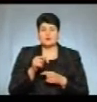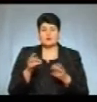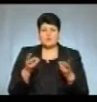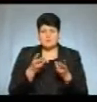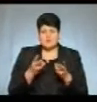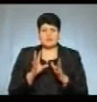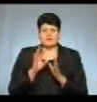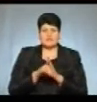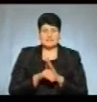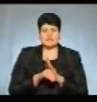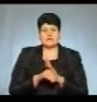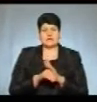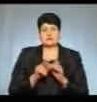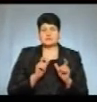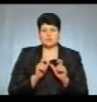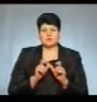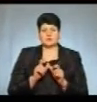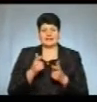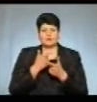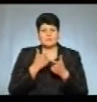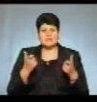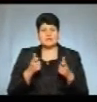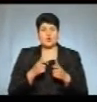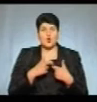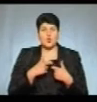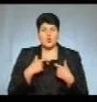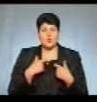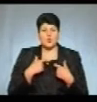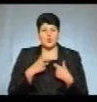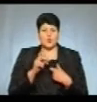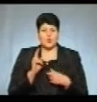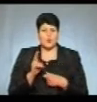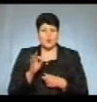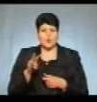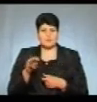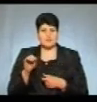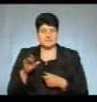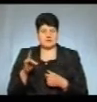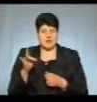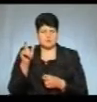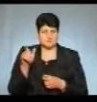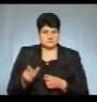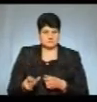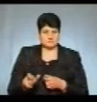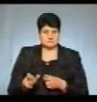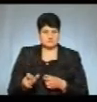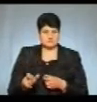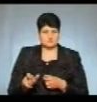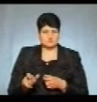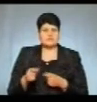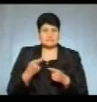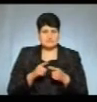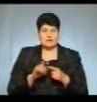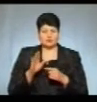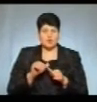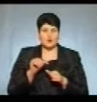інститут інформаційного комісара. Тобто це йдеться про те, що буде окрема людина, яка буде регулювати цю сферу, чи ні? Чи... Так. Так, це